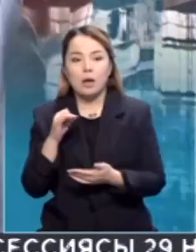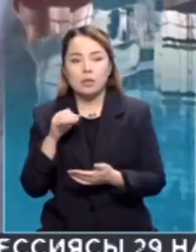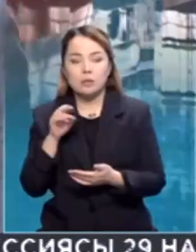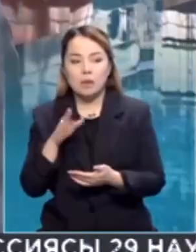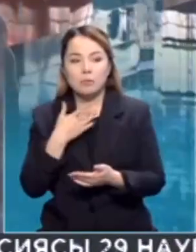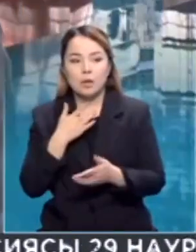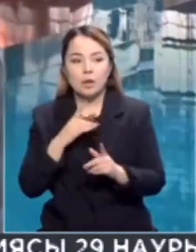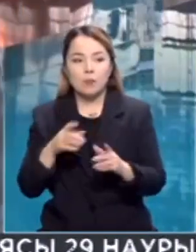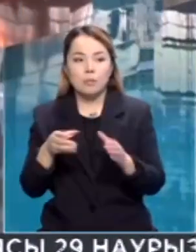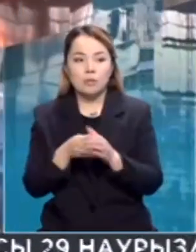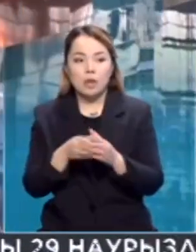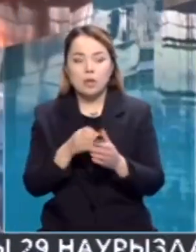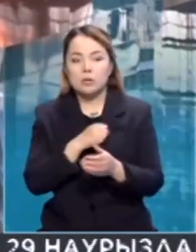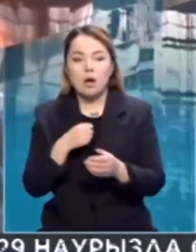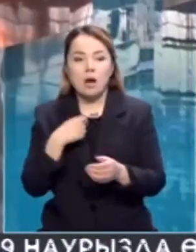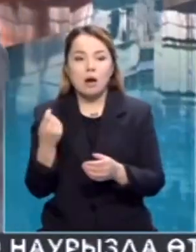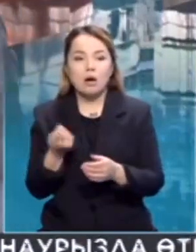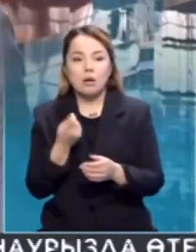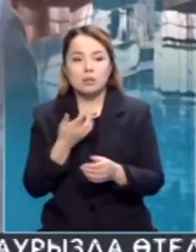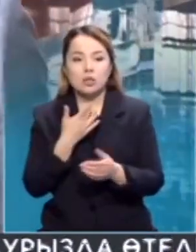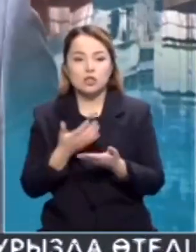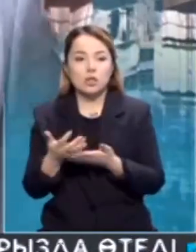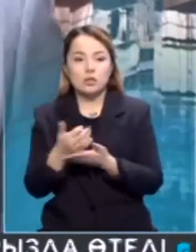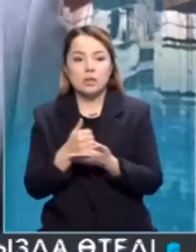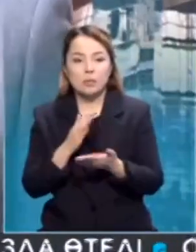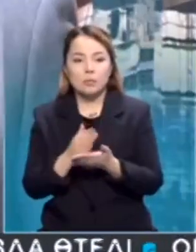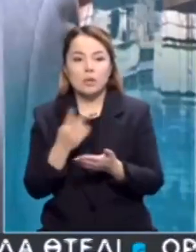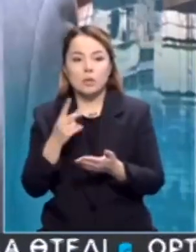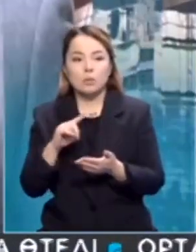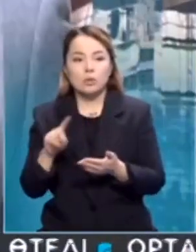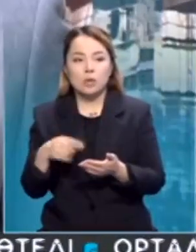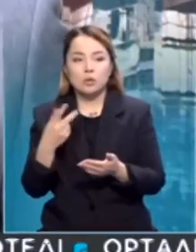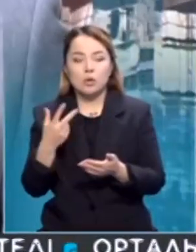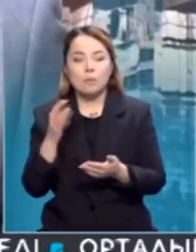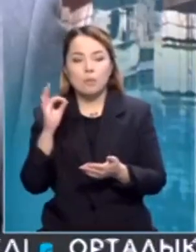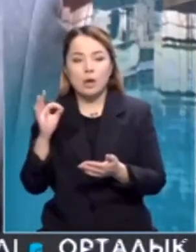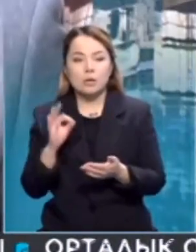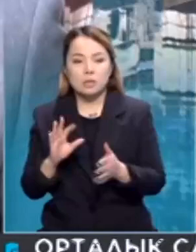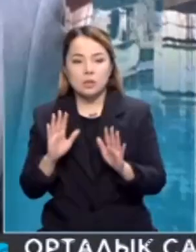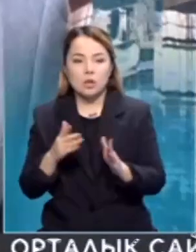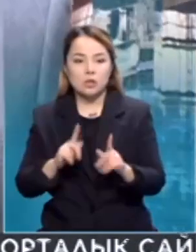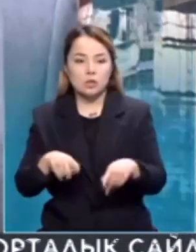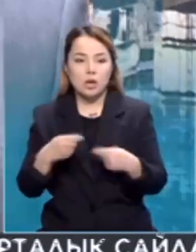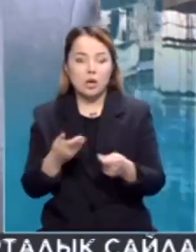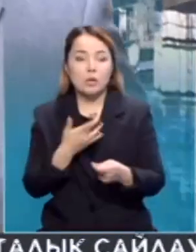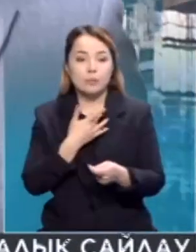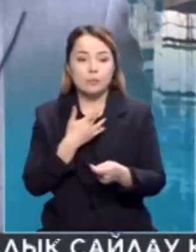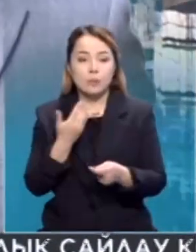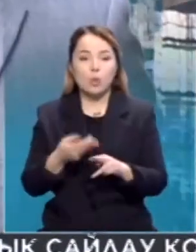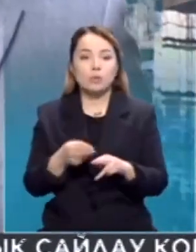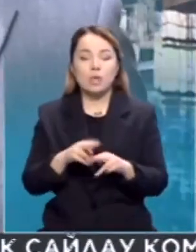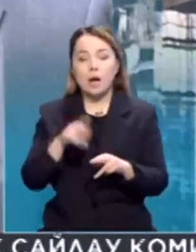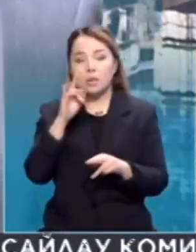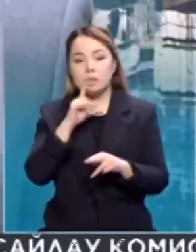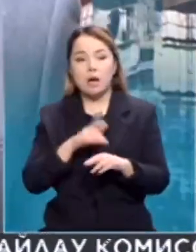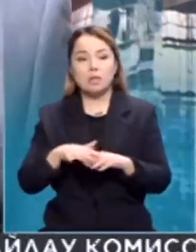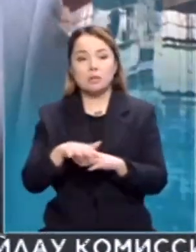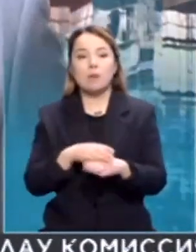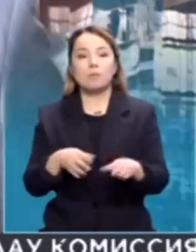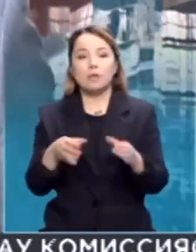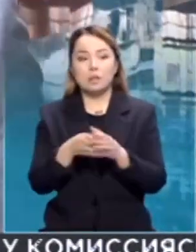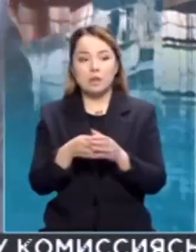жасылдар партиясы ең аз дауыс жинаған, оған респонденттердің 2,3% ғана дауыс берді. Сондай ақ Қазақстан халық